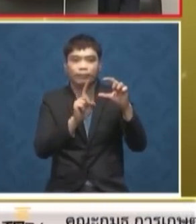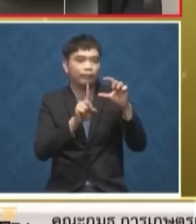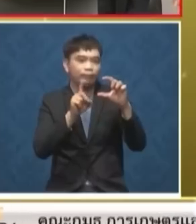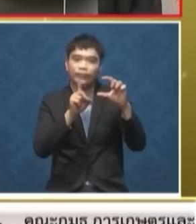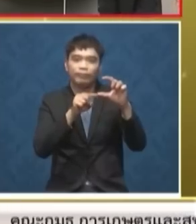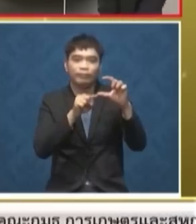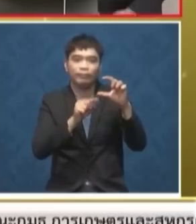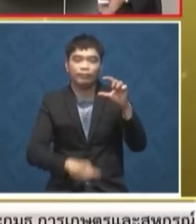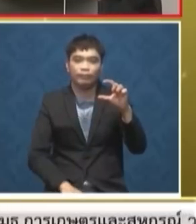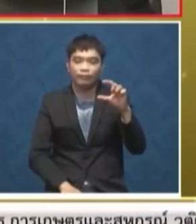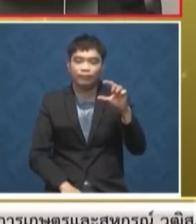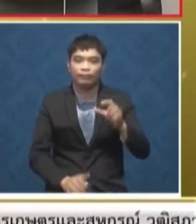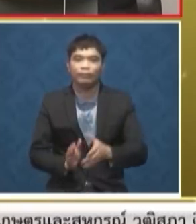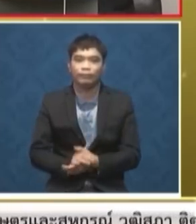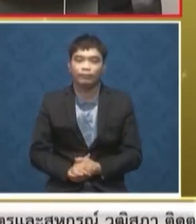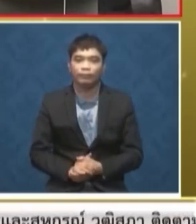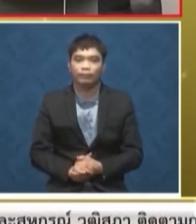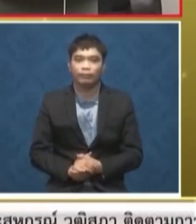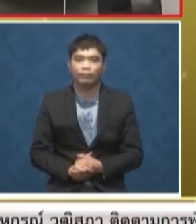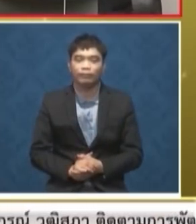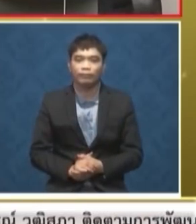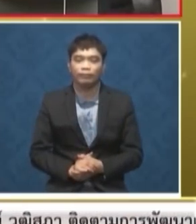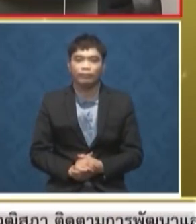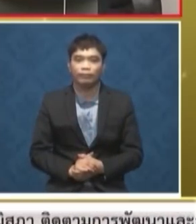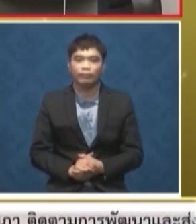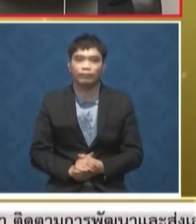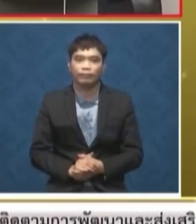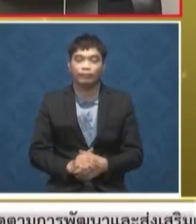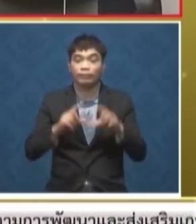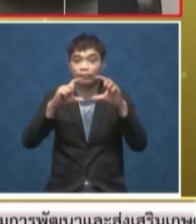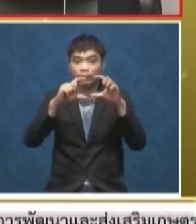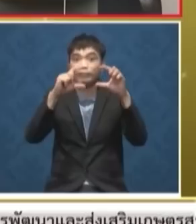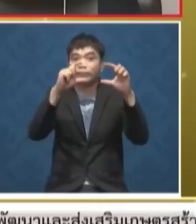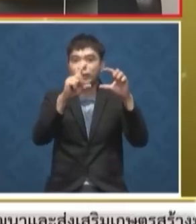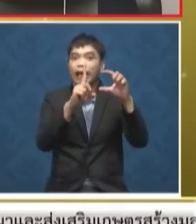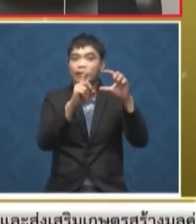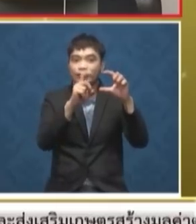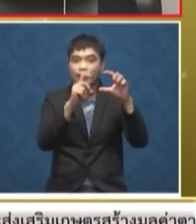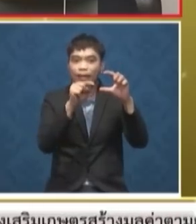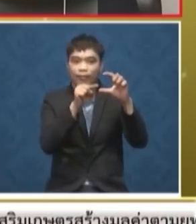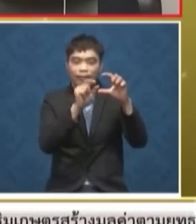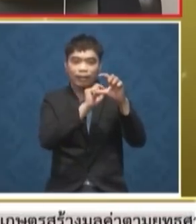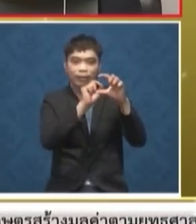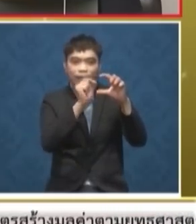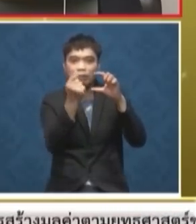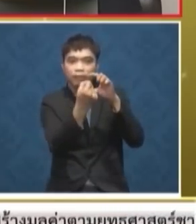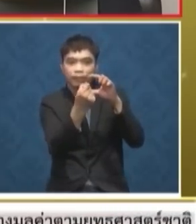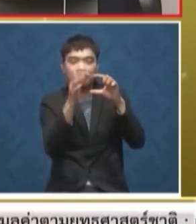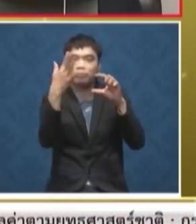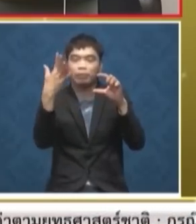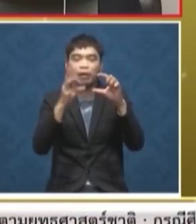เหรอแต่กระแสก็คือส่วนหนึ่งแต่เหตุผลหลักสำคัญของบ้านเมืองคือตัวบทกฎหมายรัฐธรรม